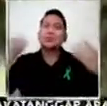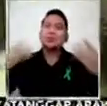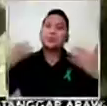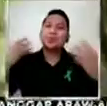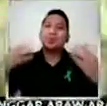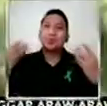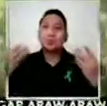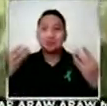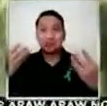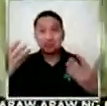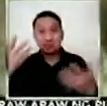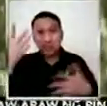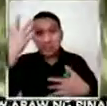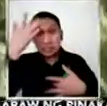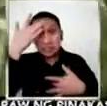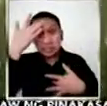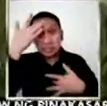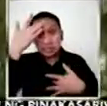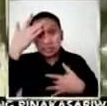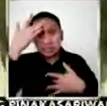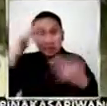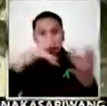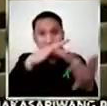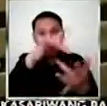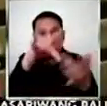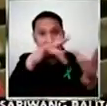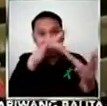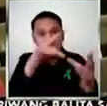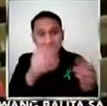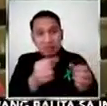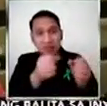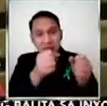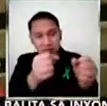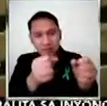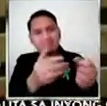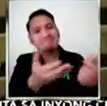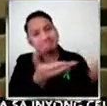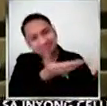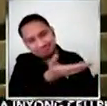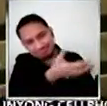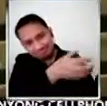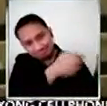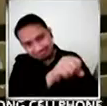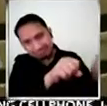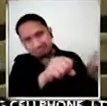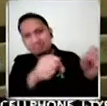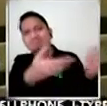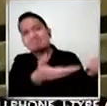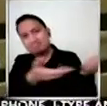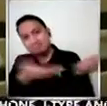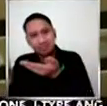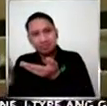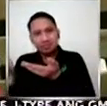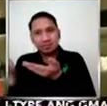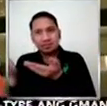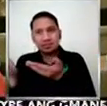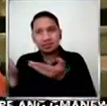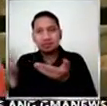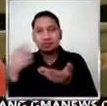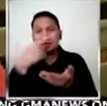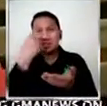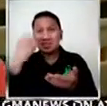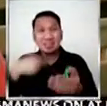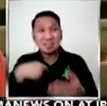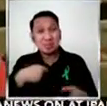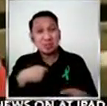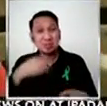kalsada, dinala ng mga pulis sa Delpan Street Dweller Facility. Nakapal na po sa Zagra, nakapal sa tubigan.